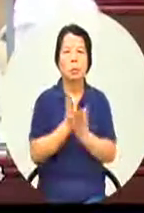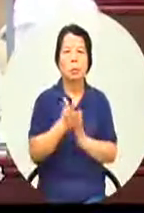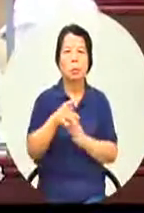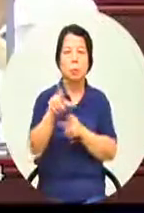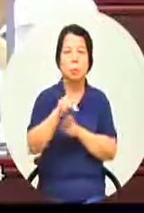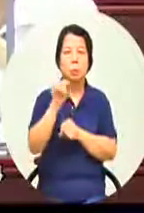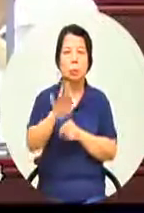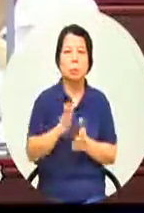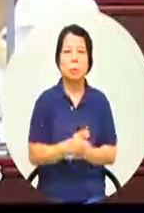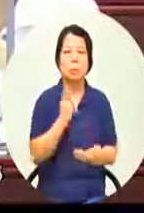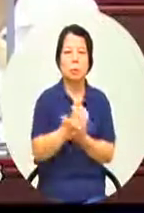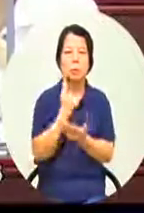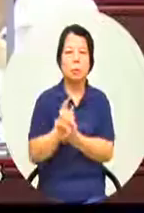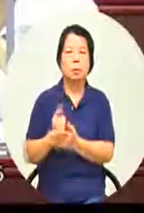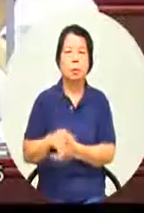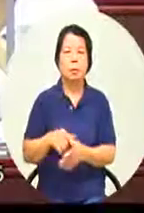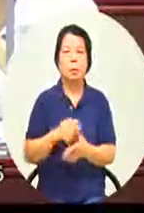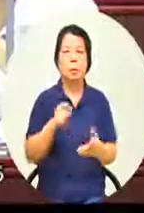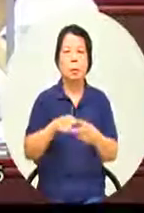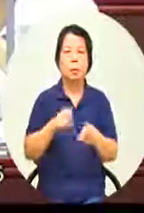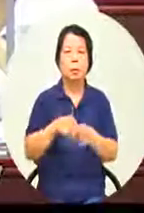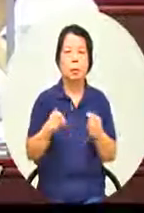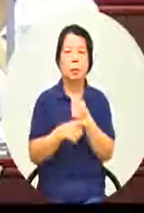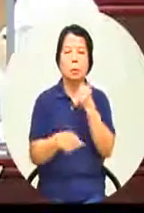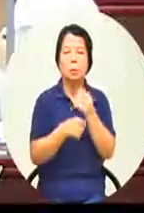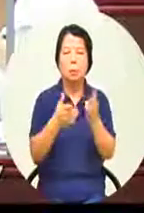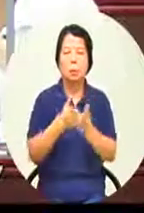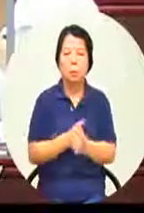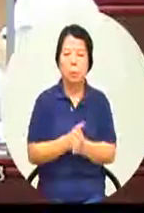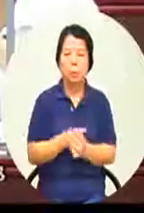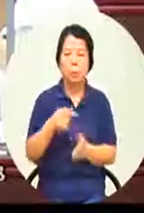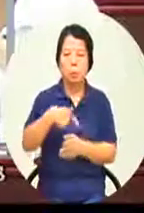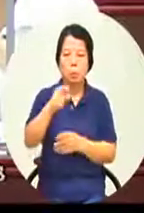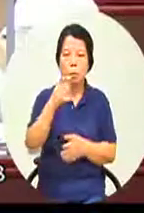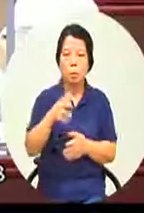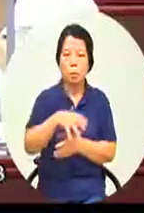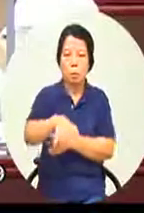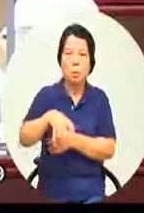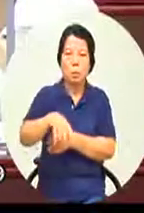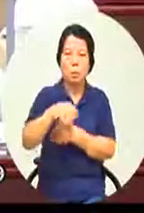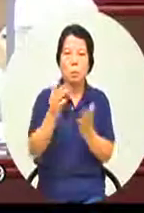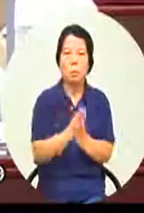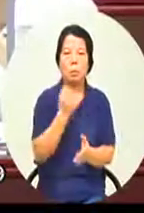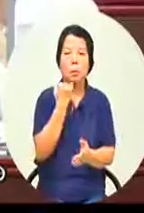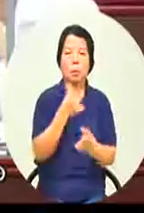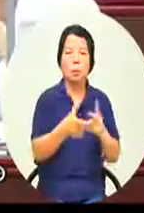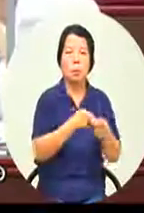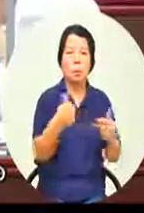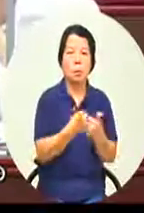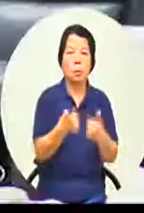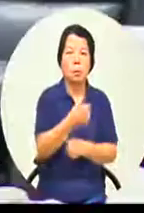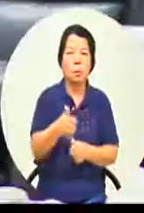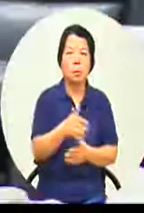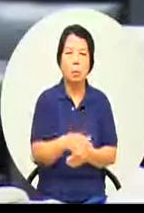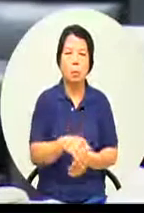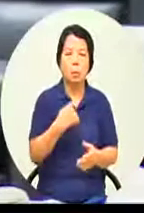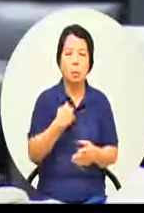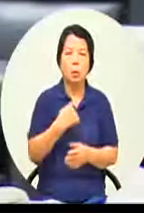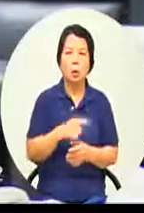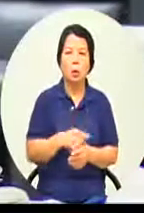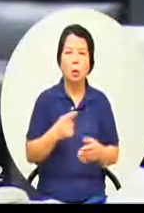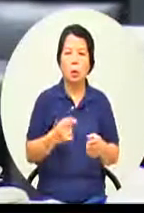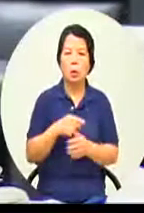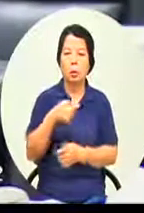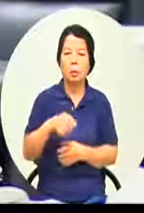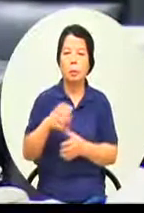要每一个工种50座分区域，好、哦、去这样试做。那跟可能跟议员认知的就是说一站一站做。那当然那